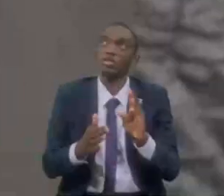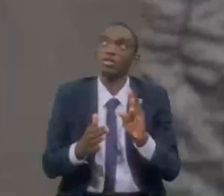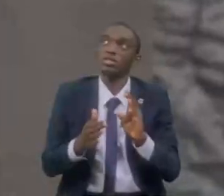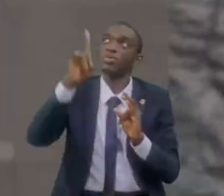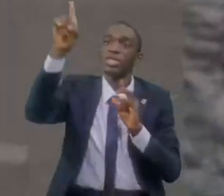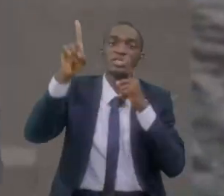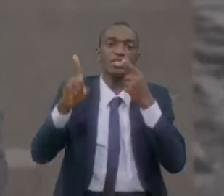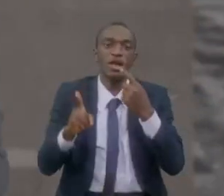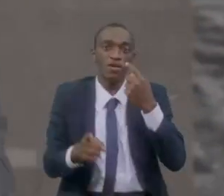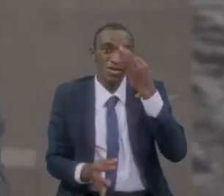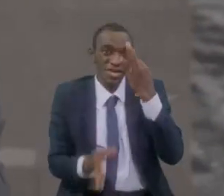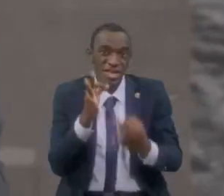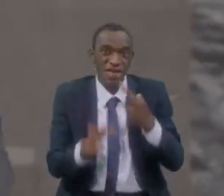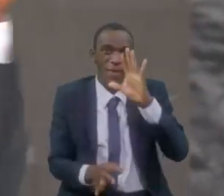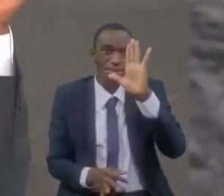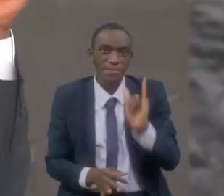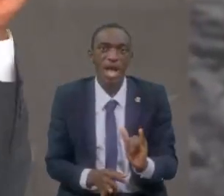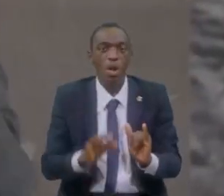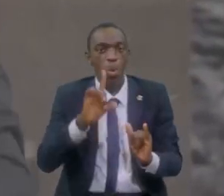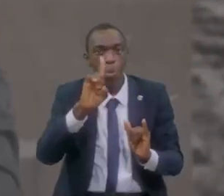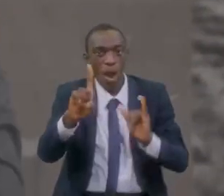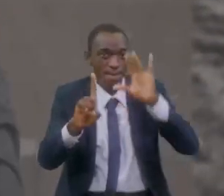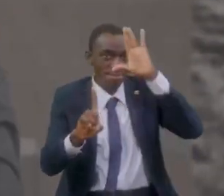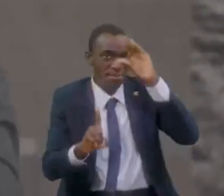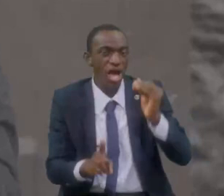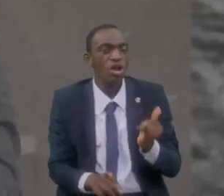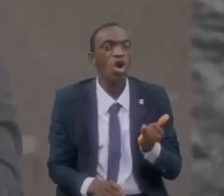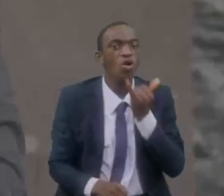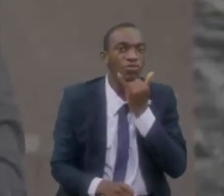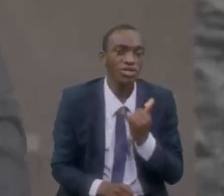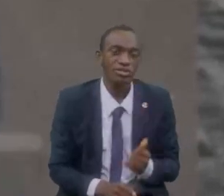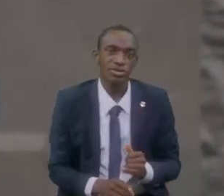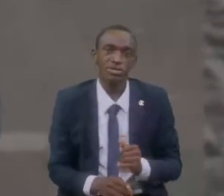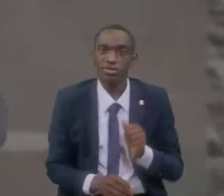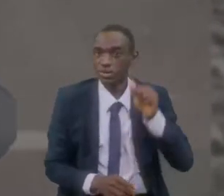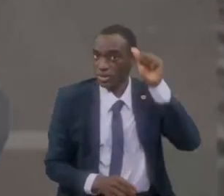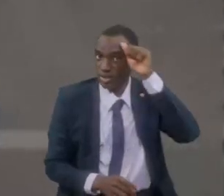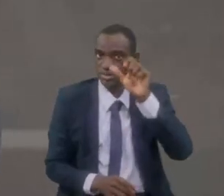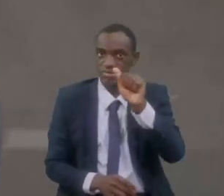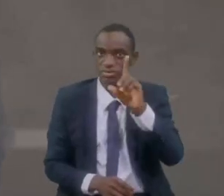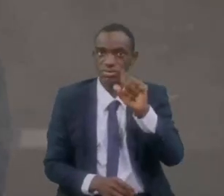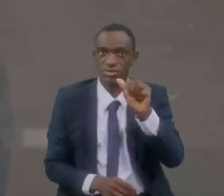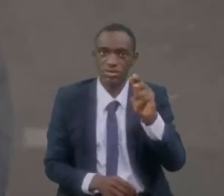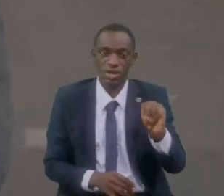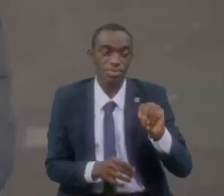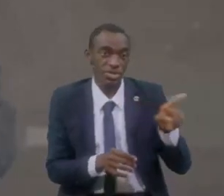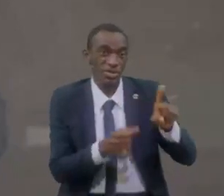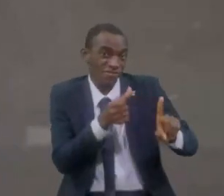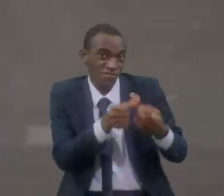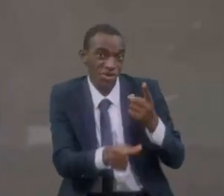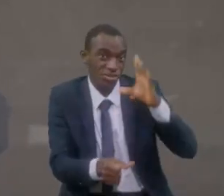l'offense d'un seul Adam, le premier homme, si par l'offense d'un